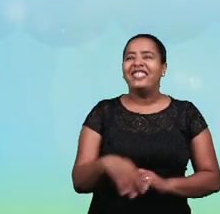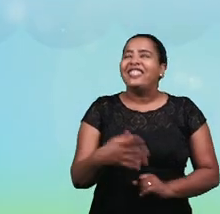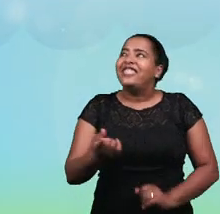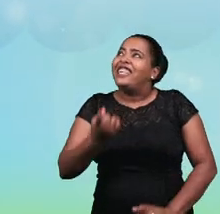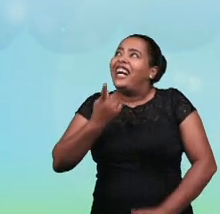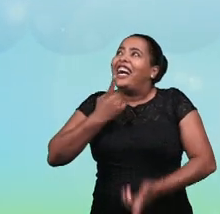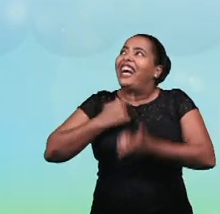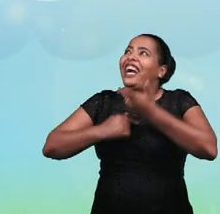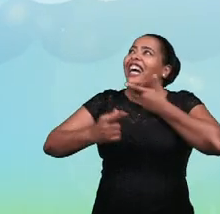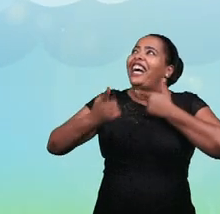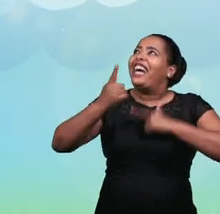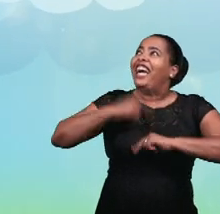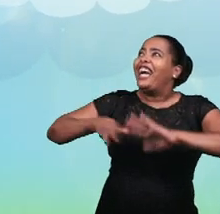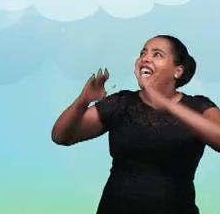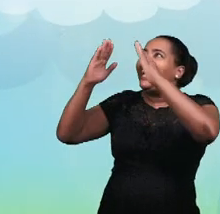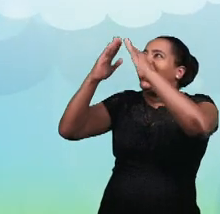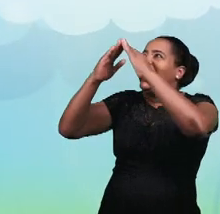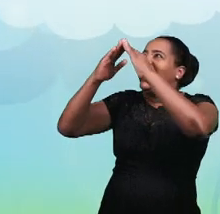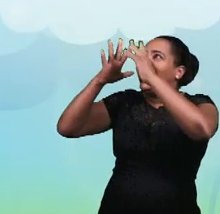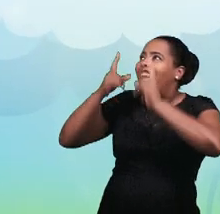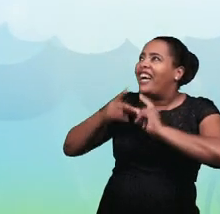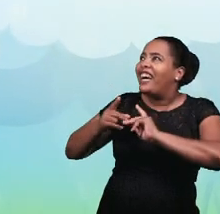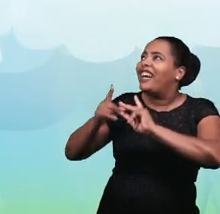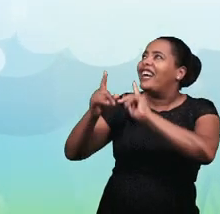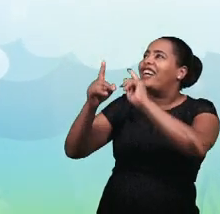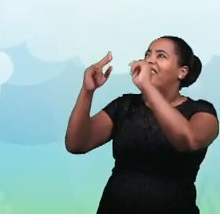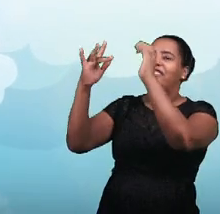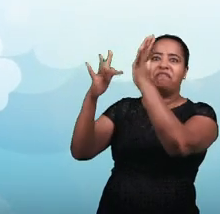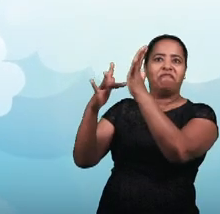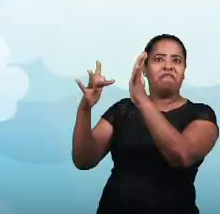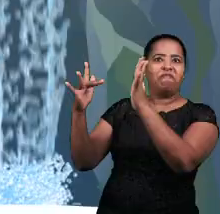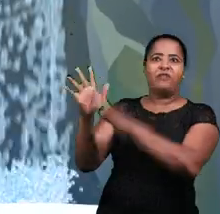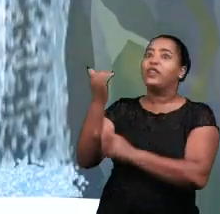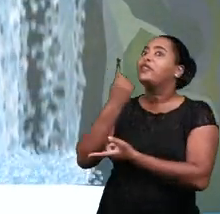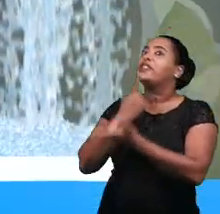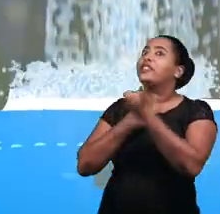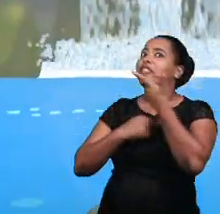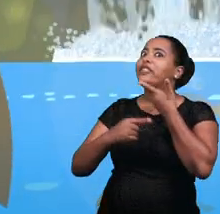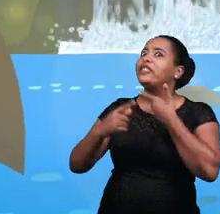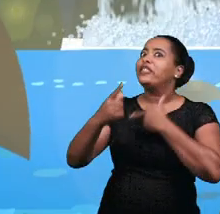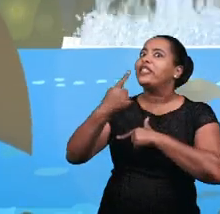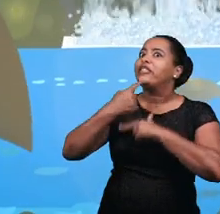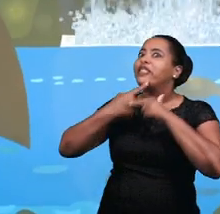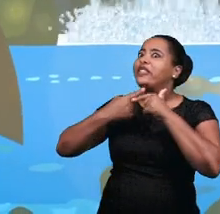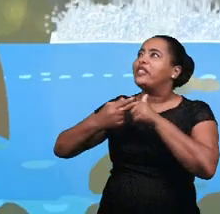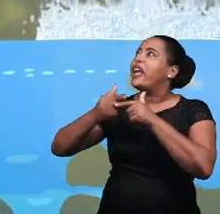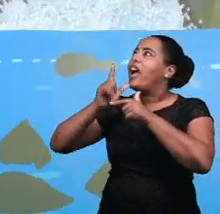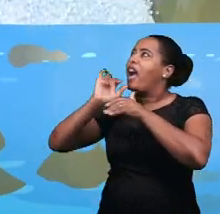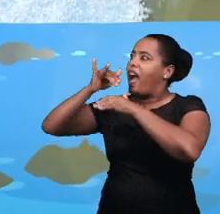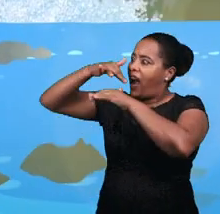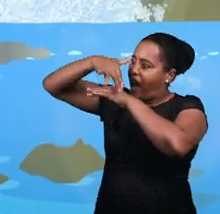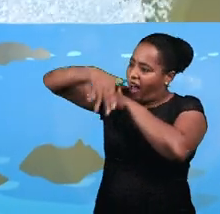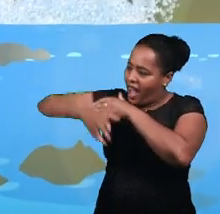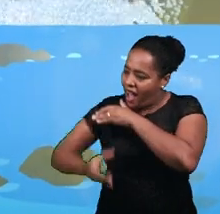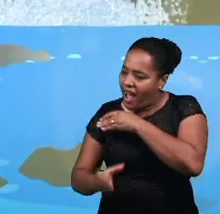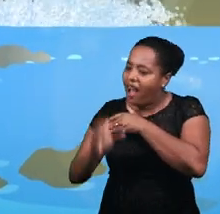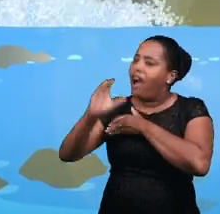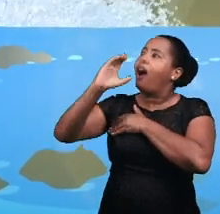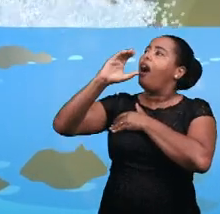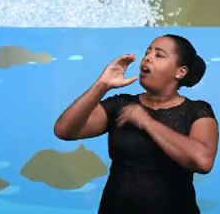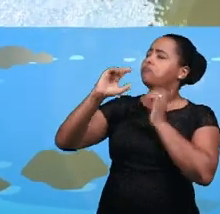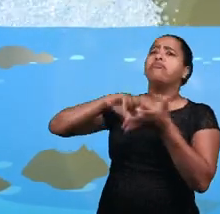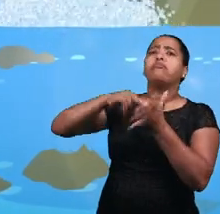Quero viver para sempre com Jesus. Quero beber da água da